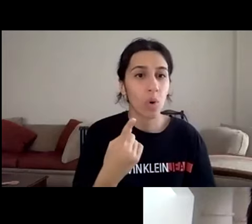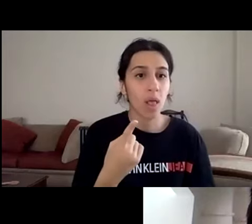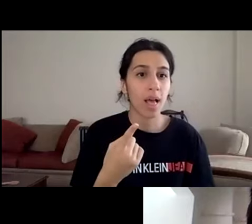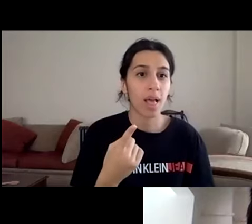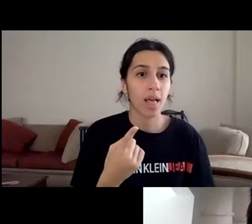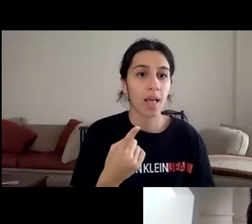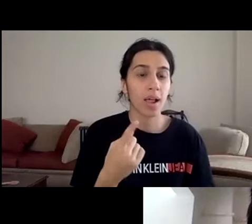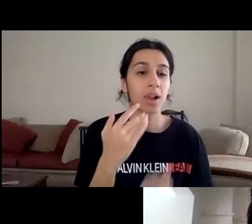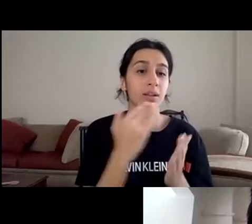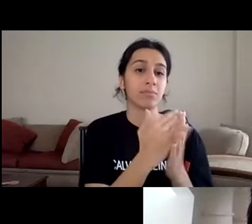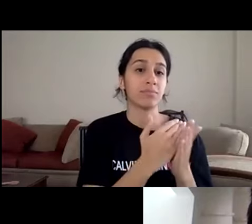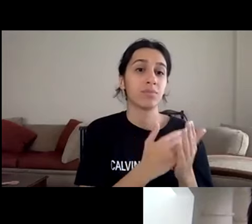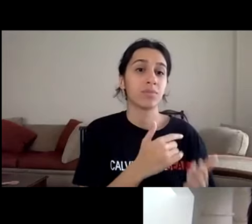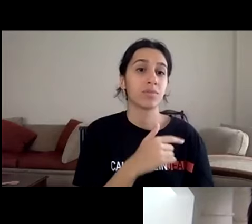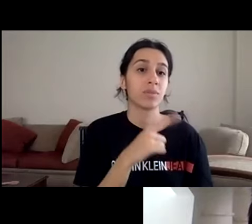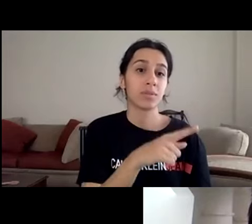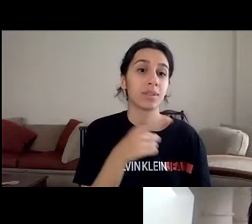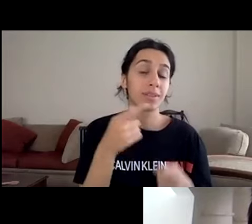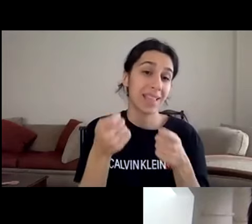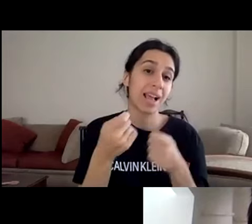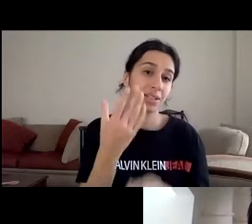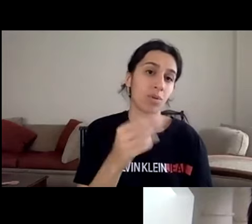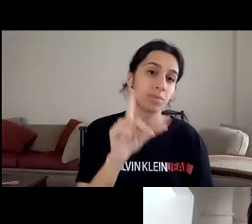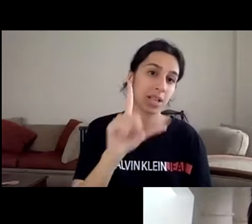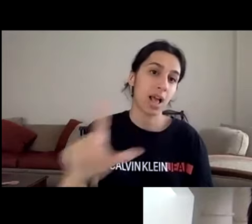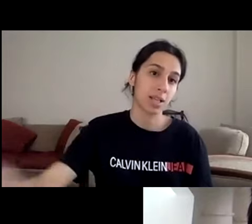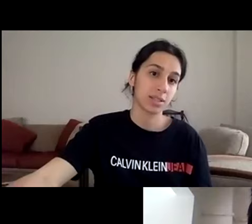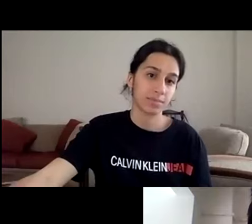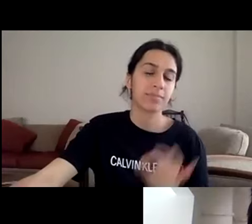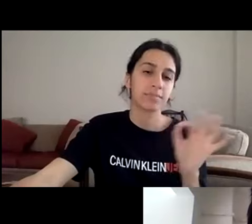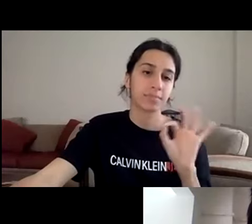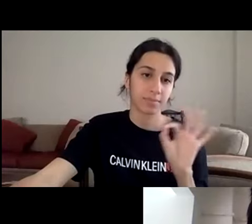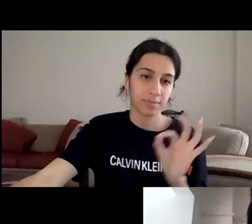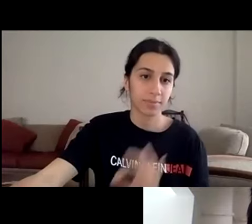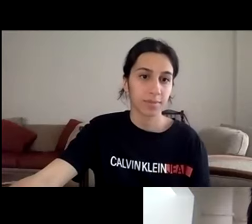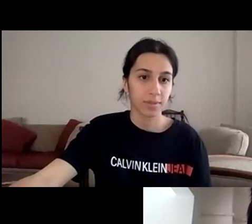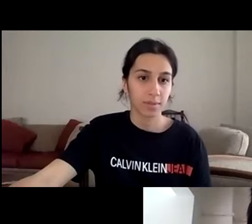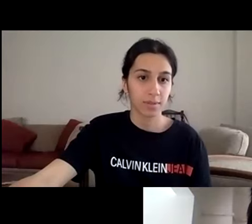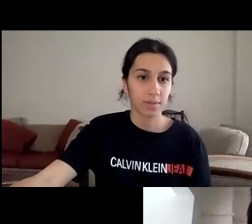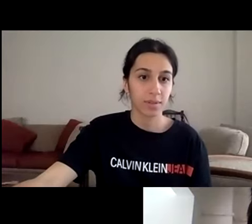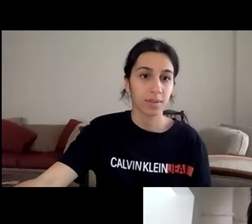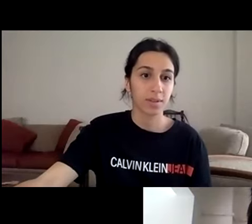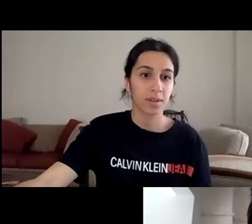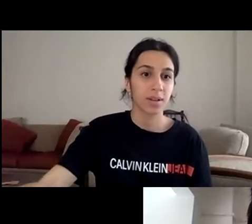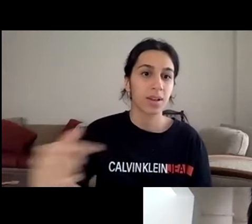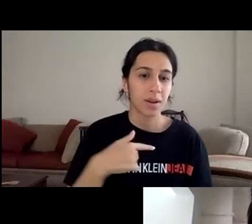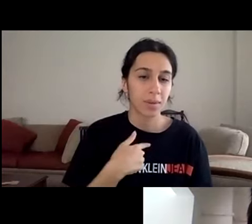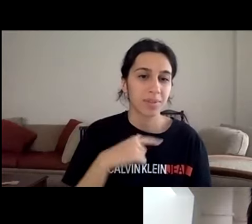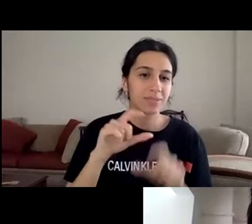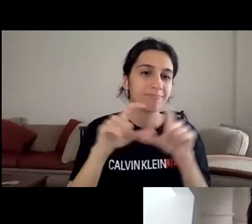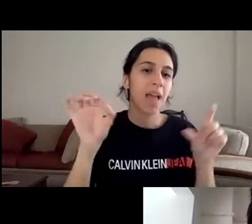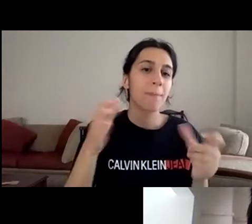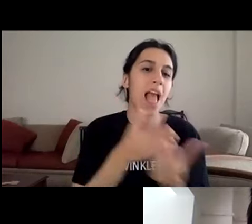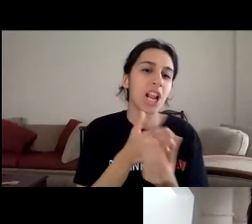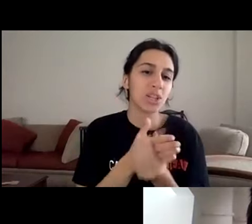standart erişilebilirlik merkezi derslerinin olması gerekiyor. Kesinlikle hocam yani bizim sloganımız hep zaten